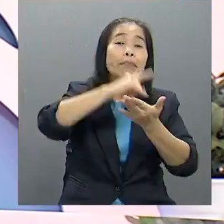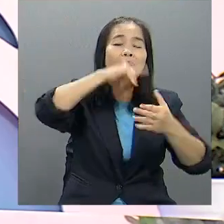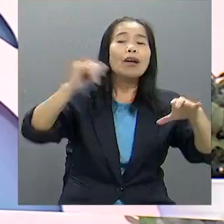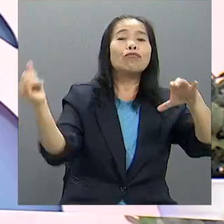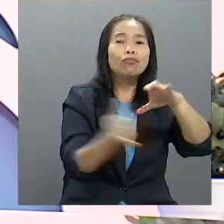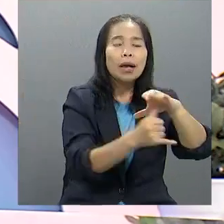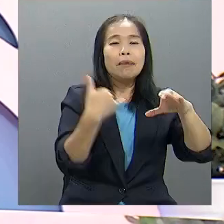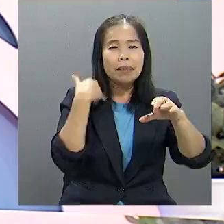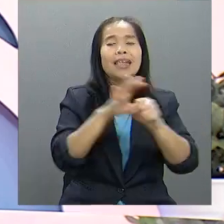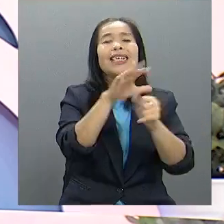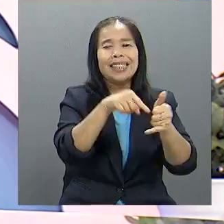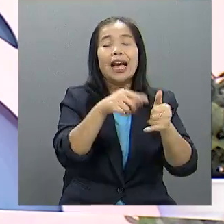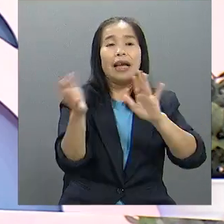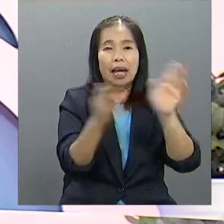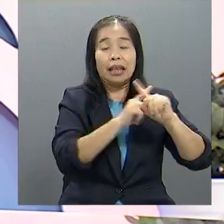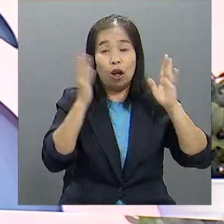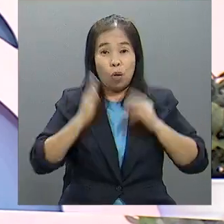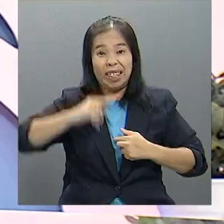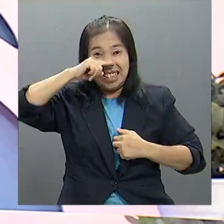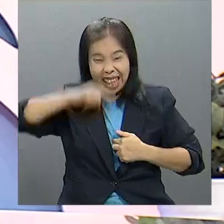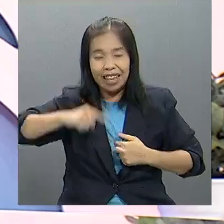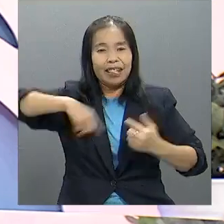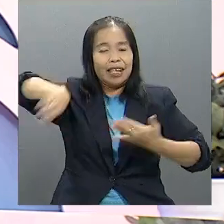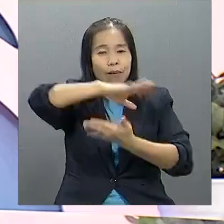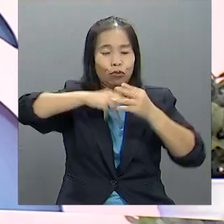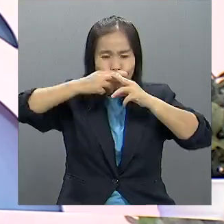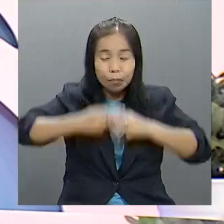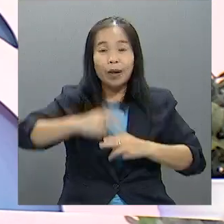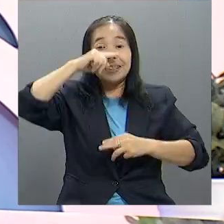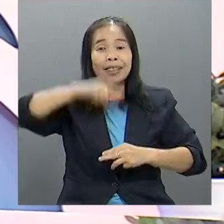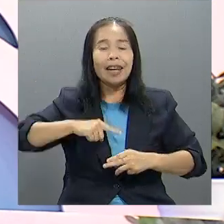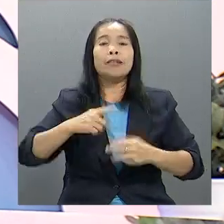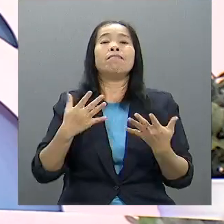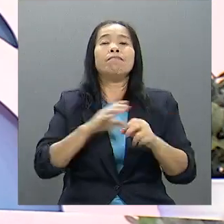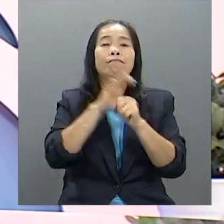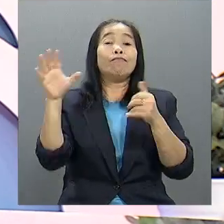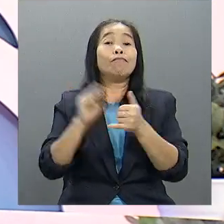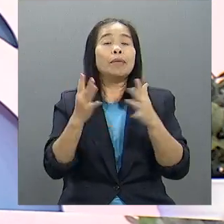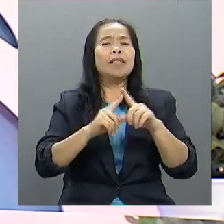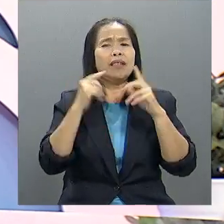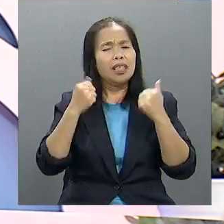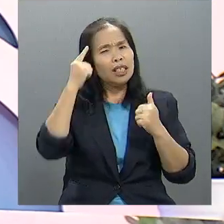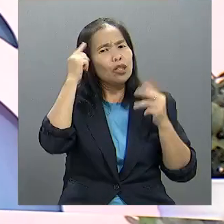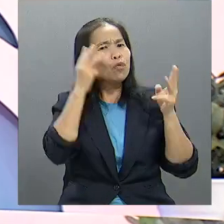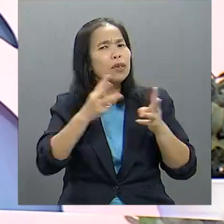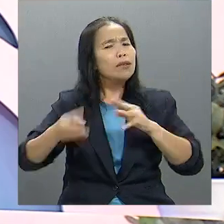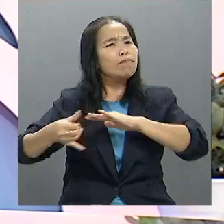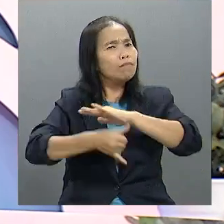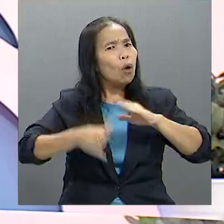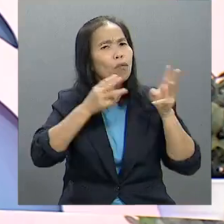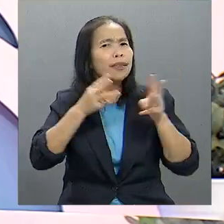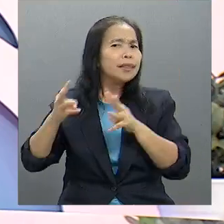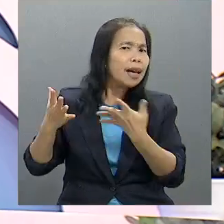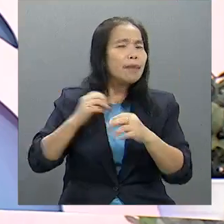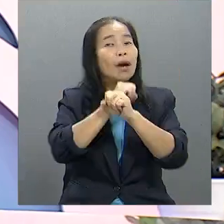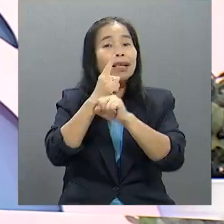เข้าสู่ภาวะปกติแล้วหรือยังต้องเตรียมตัวอย่างไรวันนี้เรามีการคาดการณ์มาฝากคุณผู้ชมด้วยนะคะเช้านี้ค่ะจะพาคุณผู้